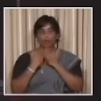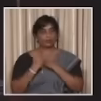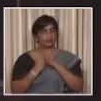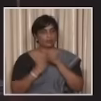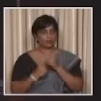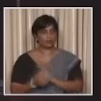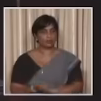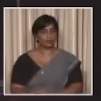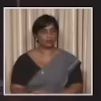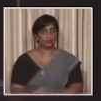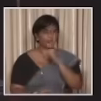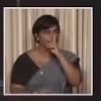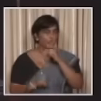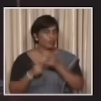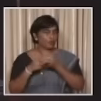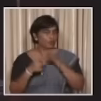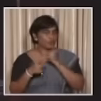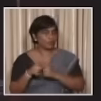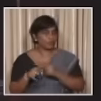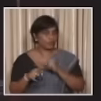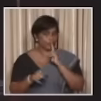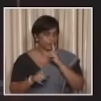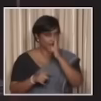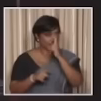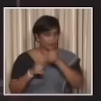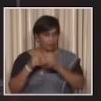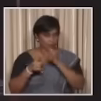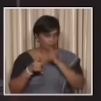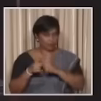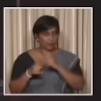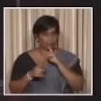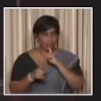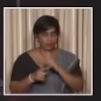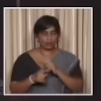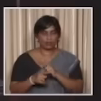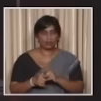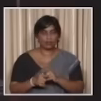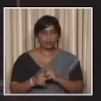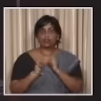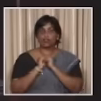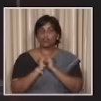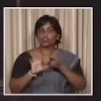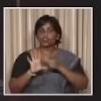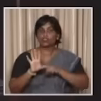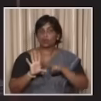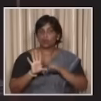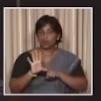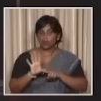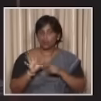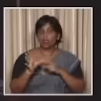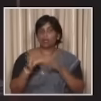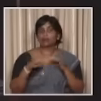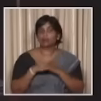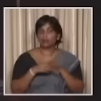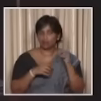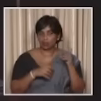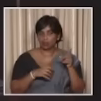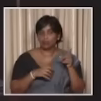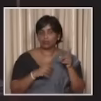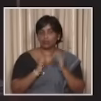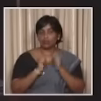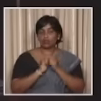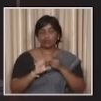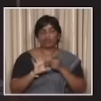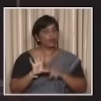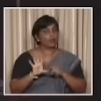කරනවා. එක උදාහරණයක් කියන්න. එක උදාහරණයක්. Vocational Training Authority.